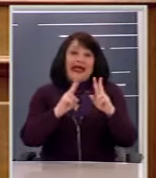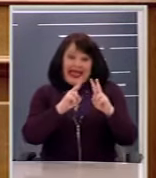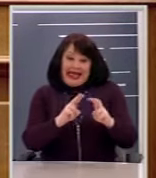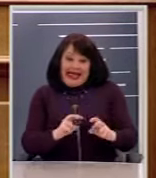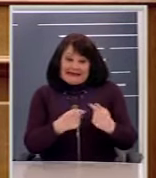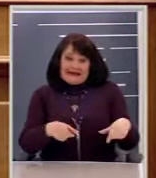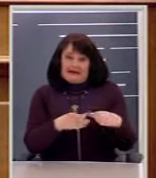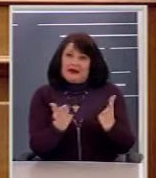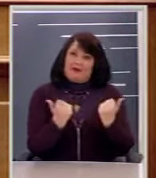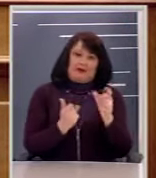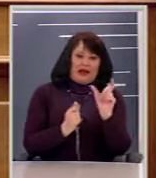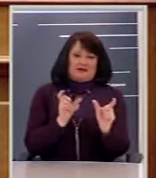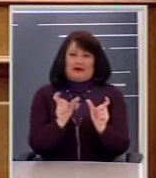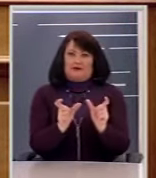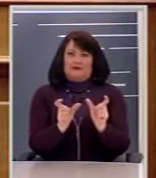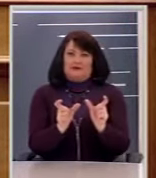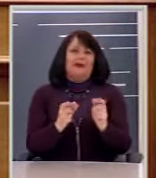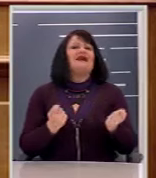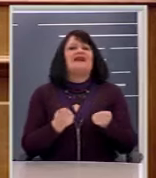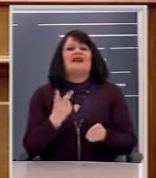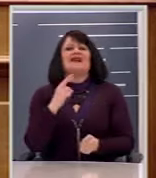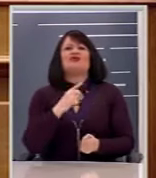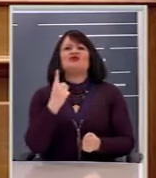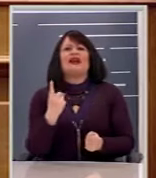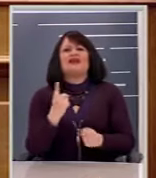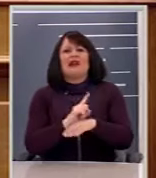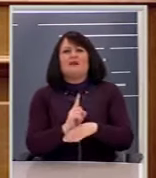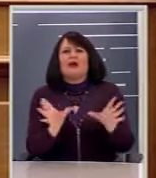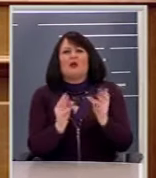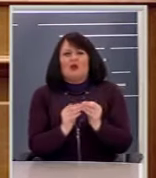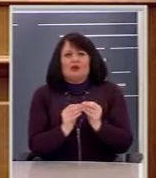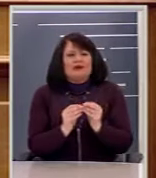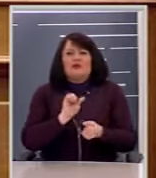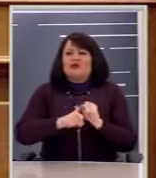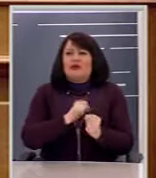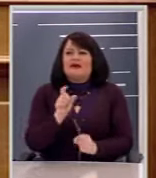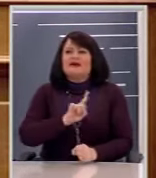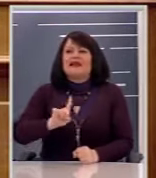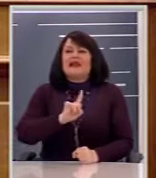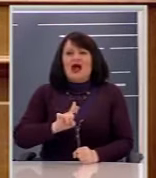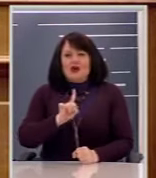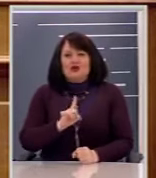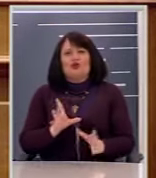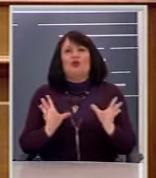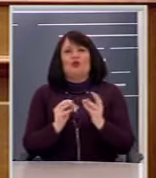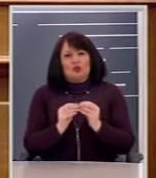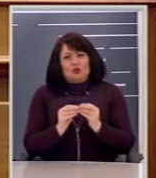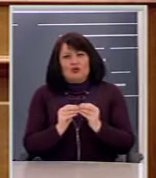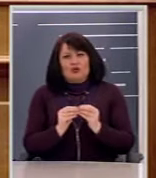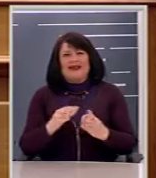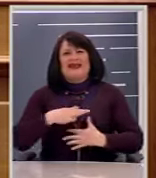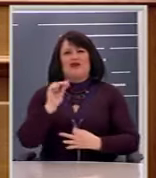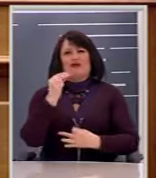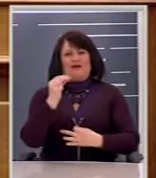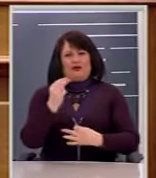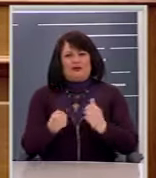είπε. Προσπάθησε επί 21 λεπτά και 44 δευτερόλεπτα και όλη του τη δευτερολογία ο κοινοβουλευτικός